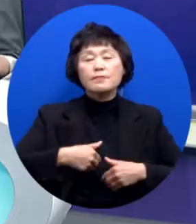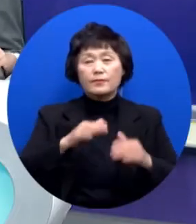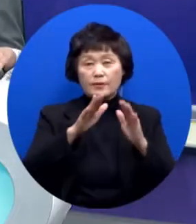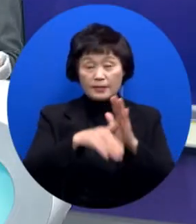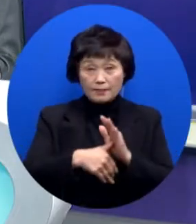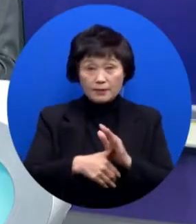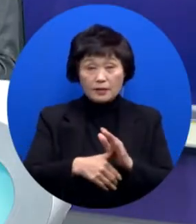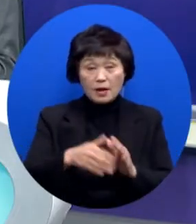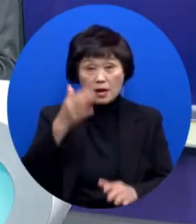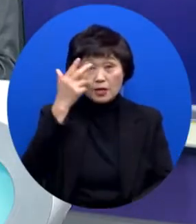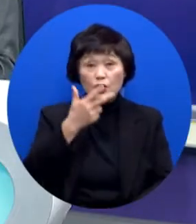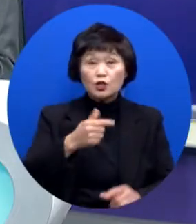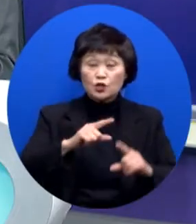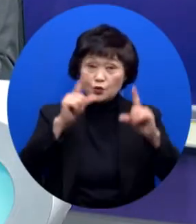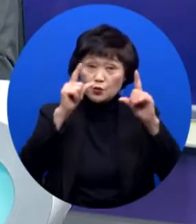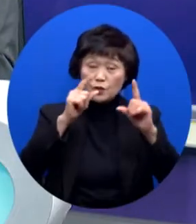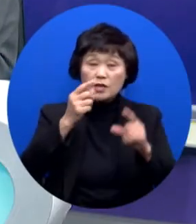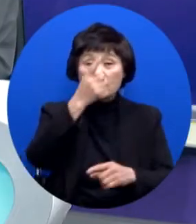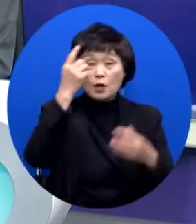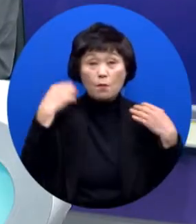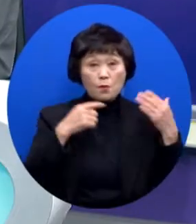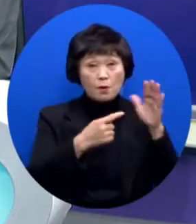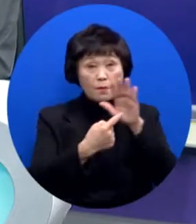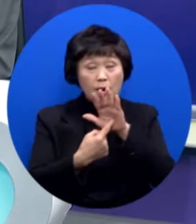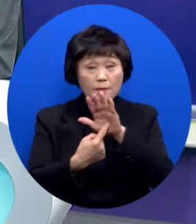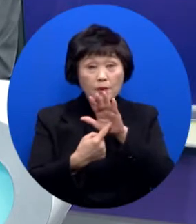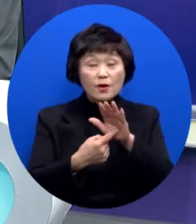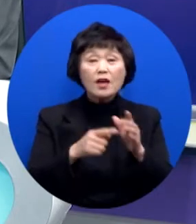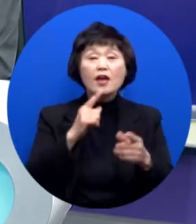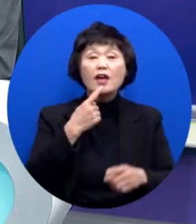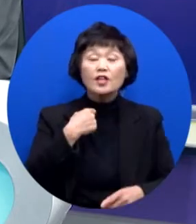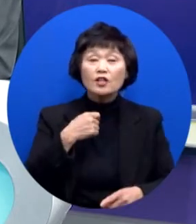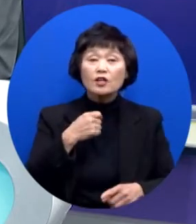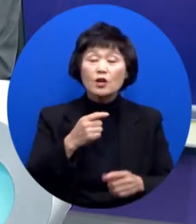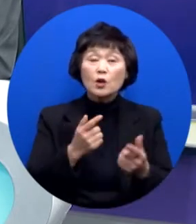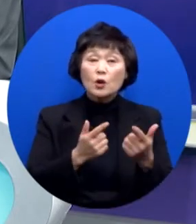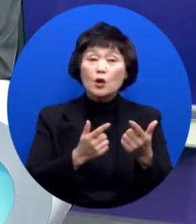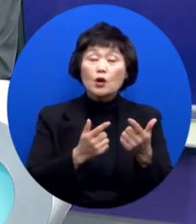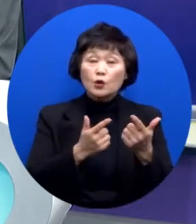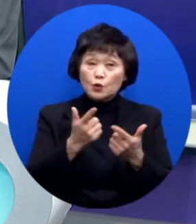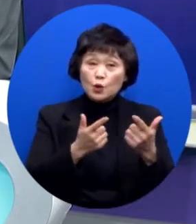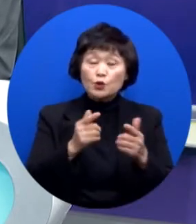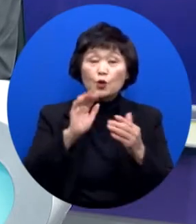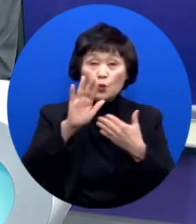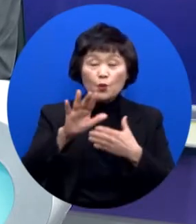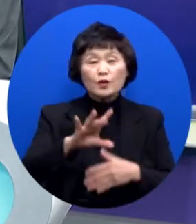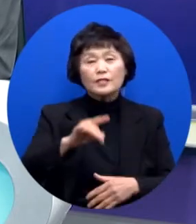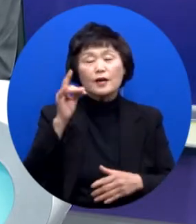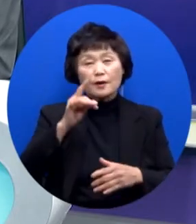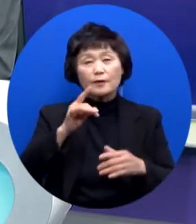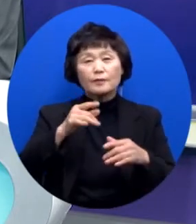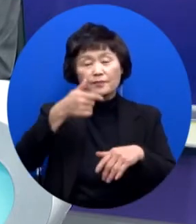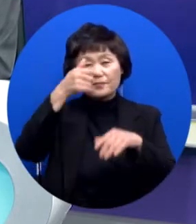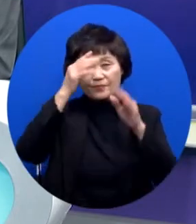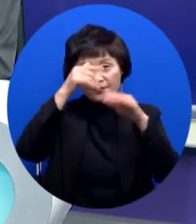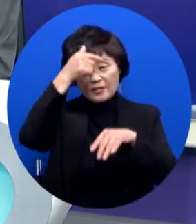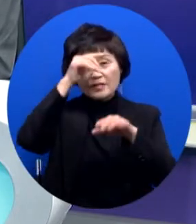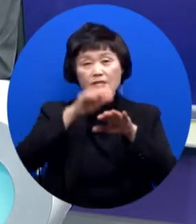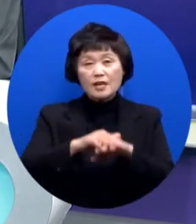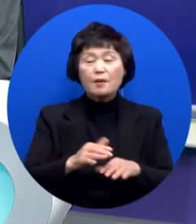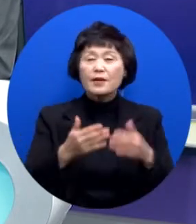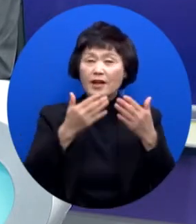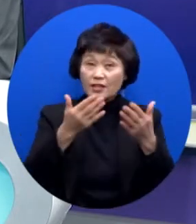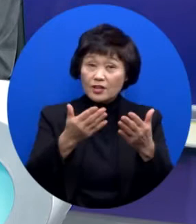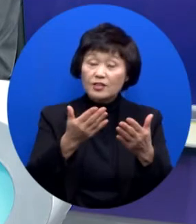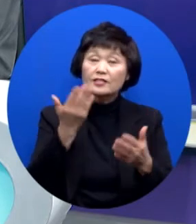정부가 지난 14일에 발표했던 거리두기 조정한 이후에 또 처음 맞는 주일 아니었습니까 예 인원수 재앙이 30% 또